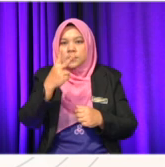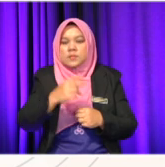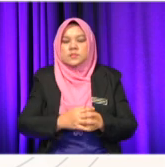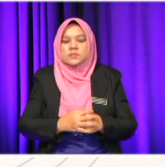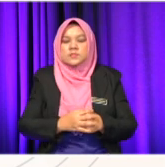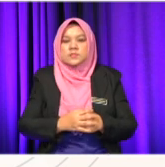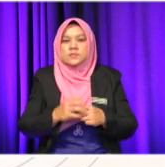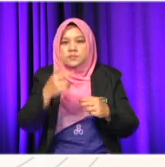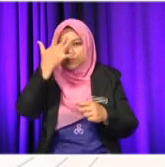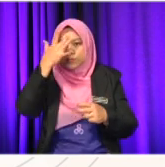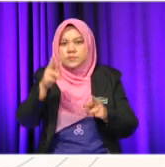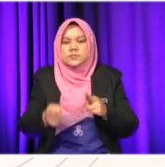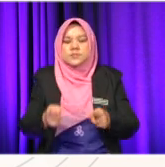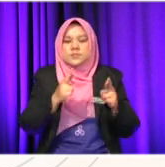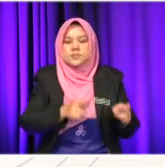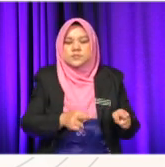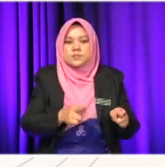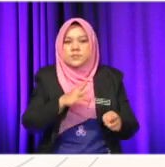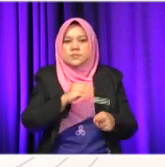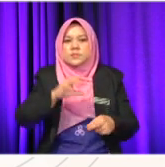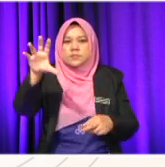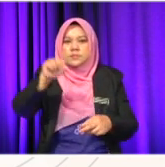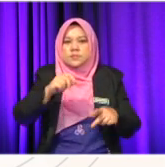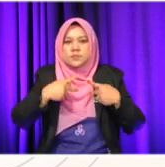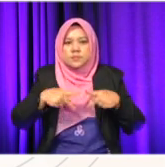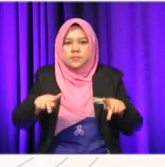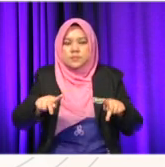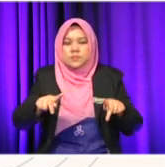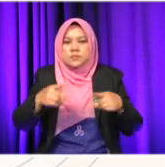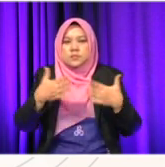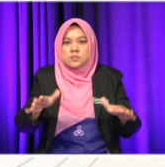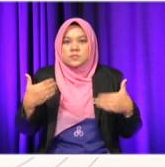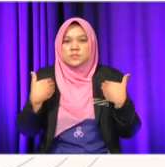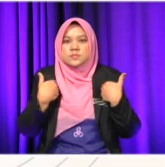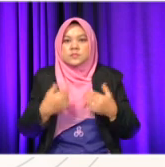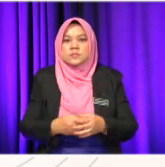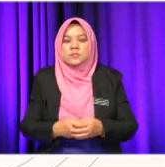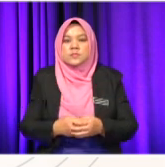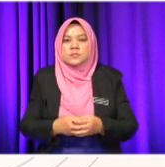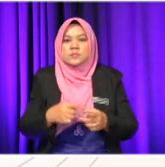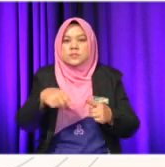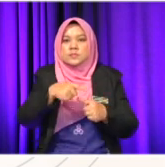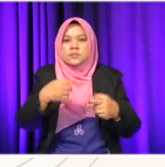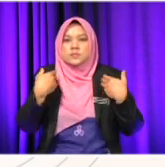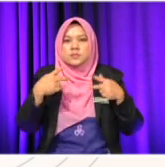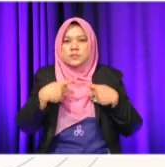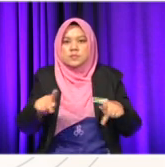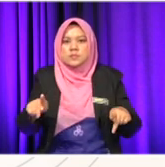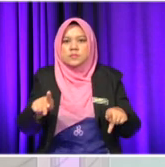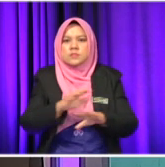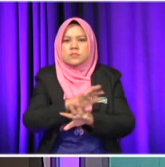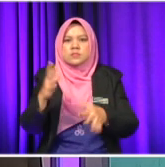merancang menganalisis dan merebut peluang yang berada di depan mata peluang saja kamu jangan